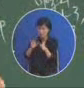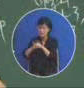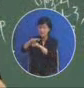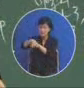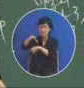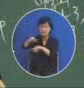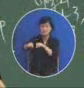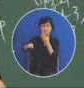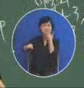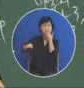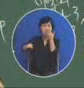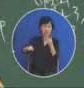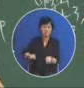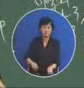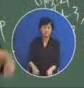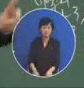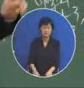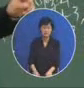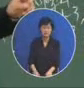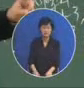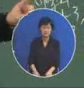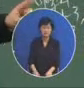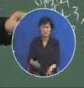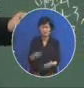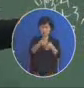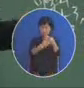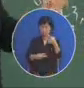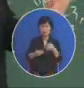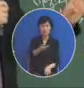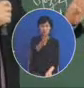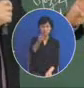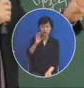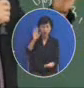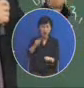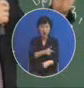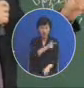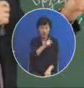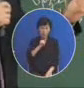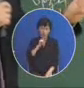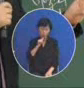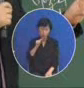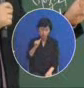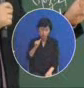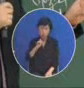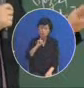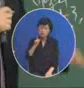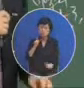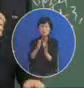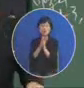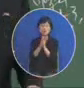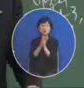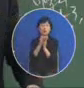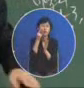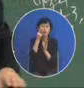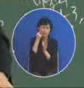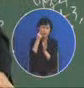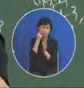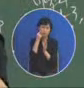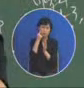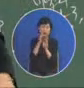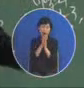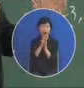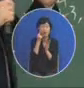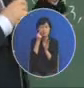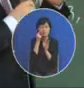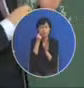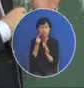able to conquer the world. 자, 이야기합니다. 렘넌트들은 하루에 5분, 10분만 기도하세요. So I'm telling you, remnants pray at least